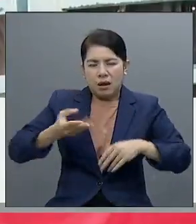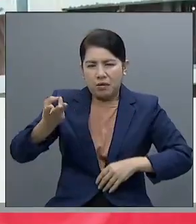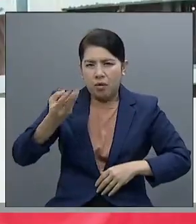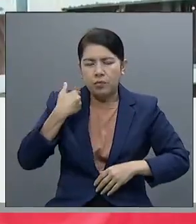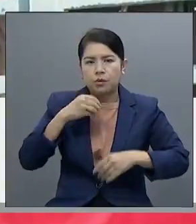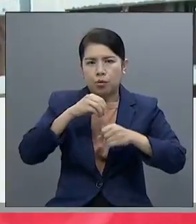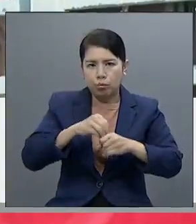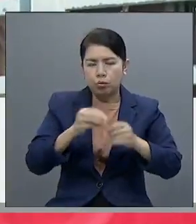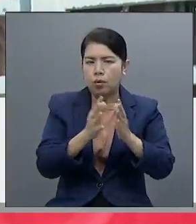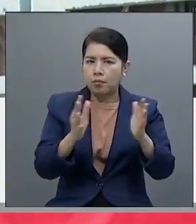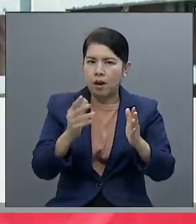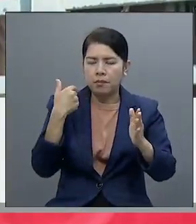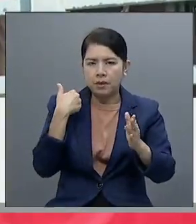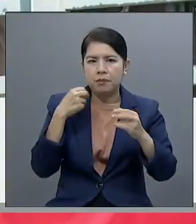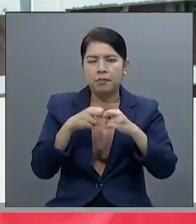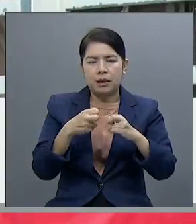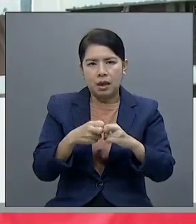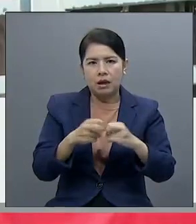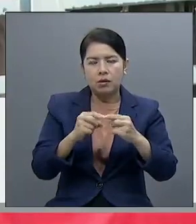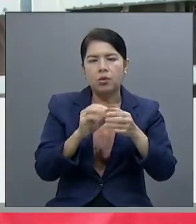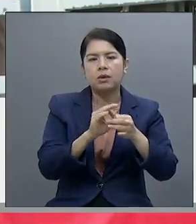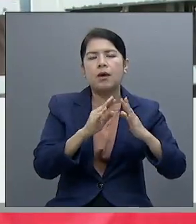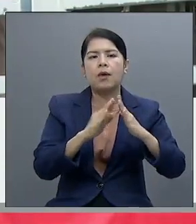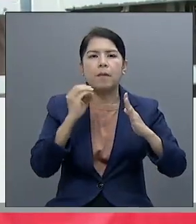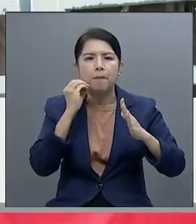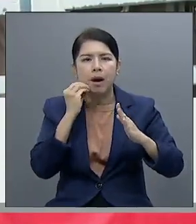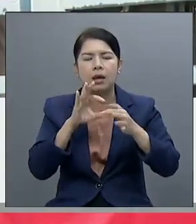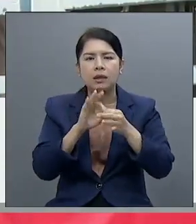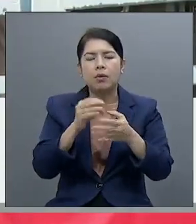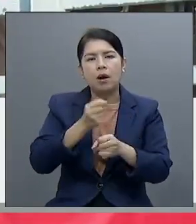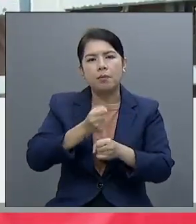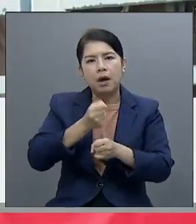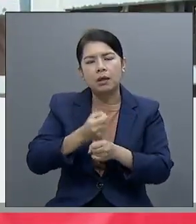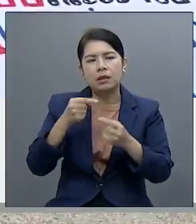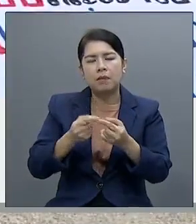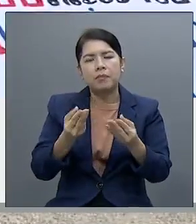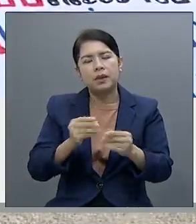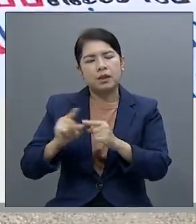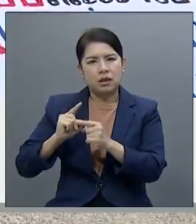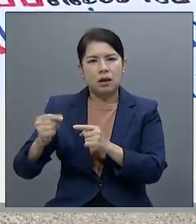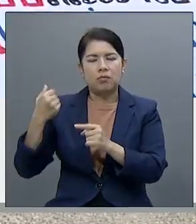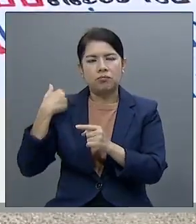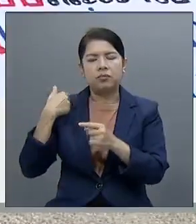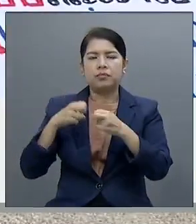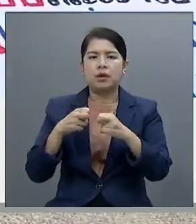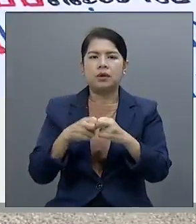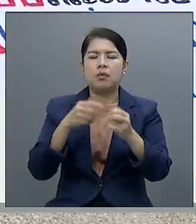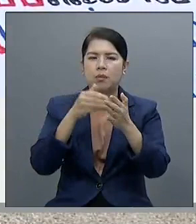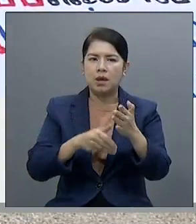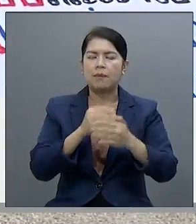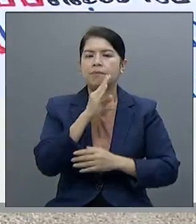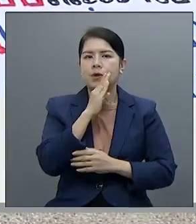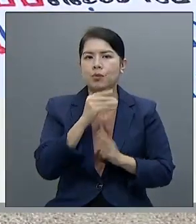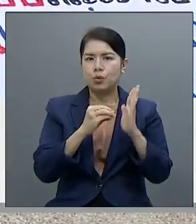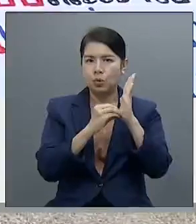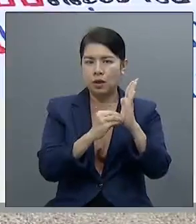ประสบปัญหาการเข้าถึงที่ดินทำกินที่อยู่อาศัยหากนำร่องนโยบายแนวทางการแก้ไขปัญหาต่างๆได้ที่เมืองหลวงก็จะเป็นโมเดลสำคัญใน